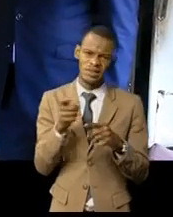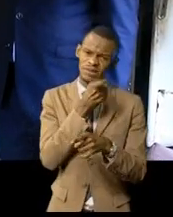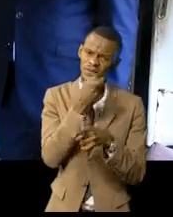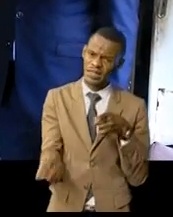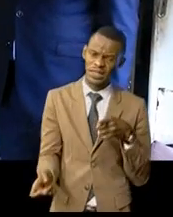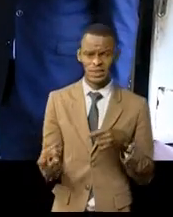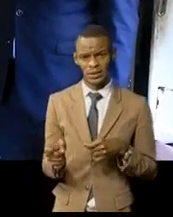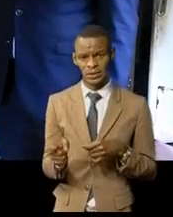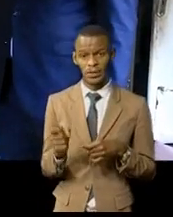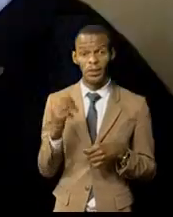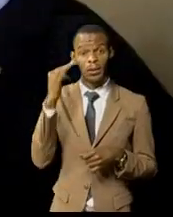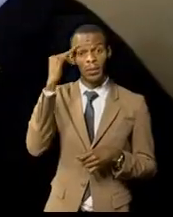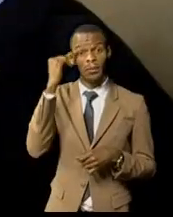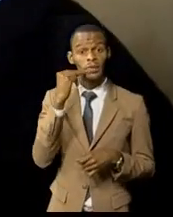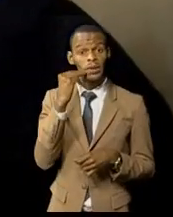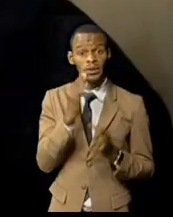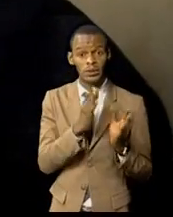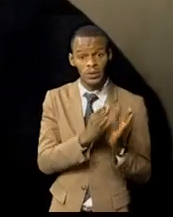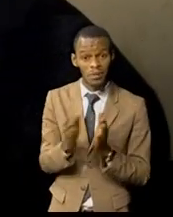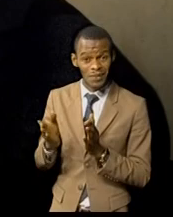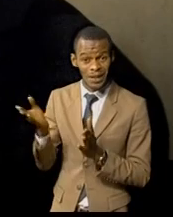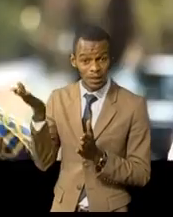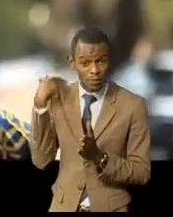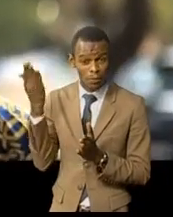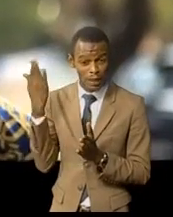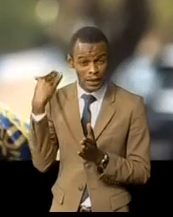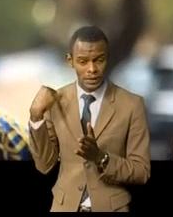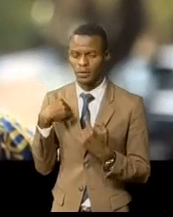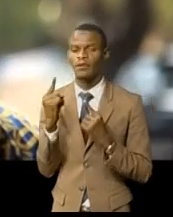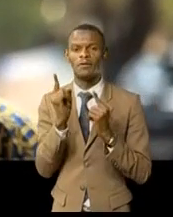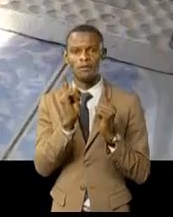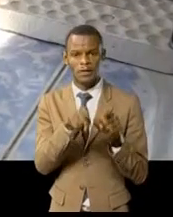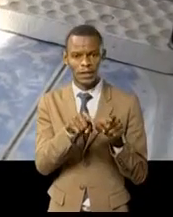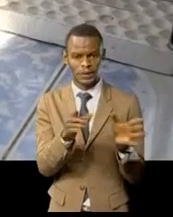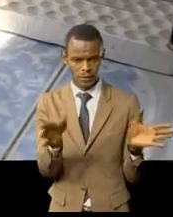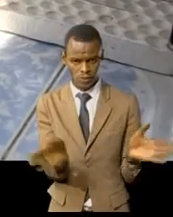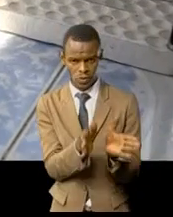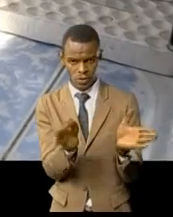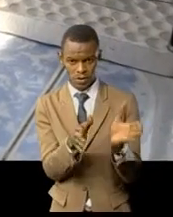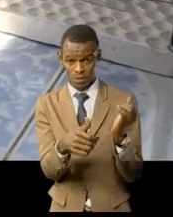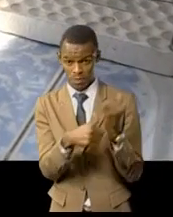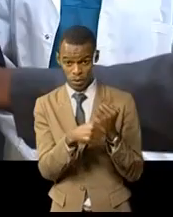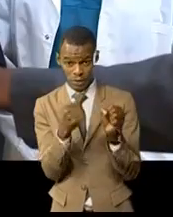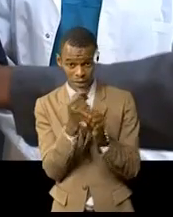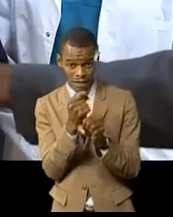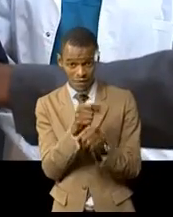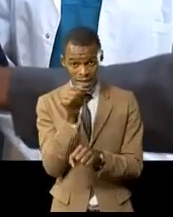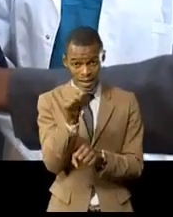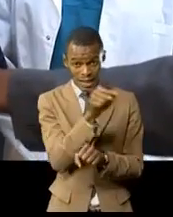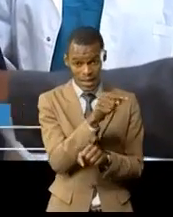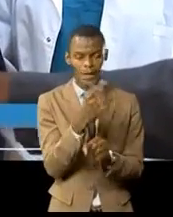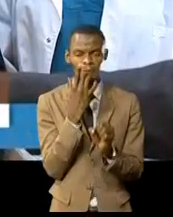visité cette infrastructure sanitaire, encourage le personnel et promet son soutien. Ce que je viens de voir comme